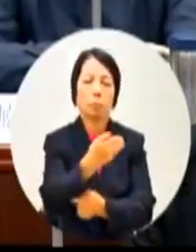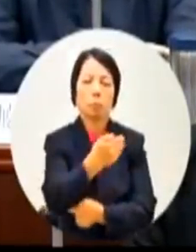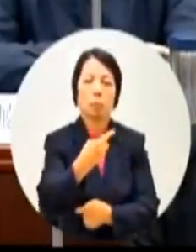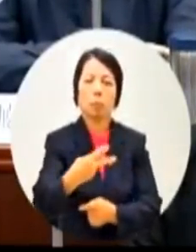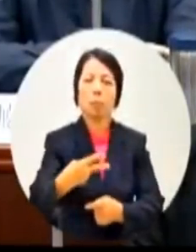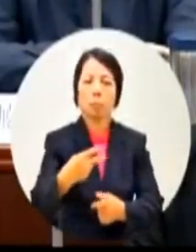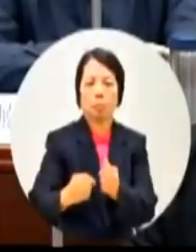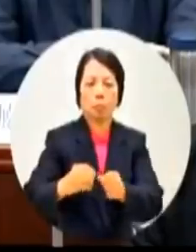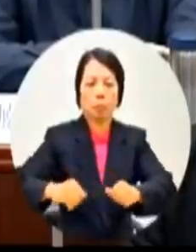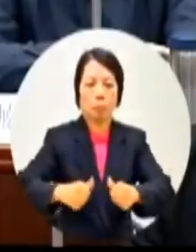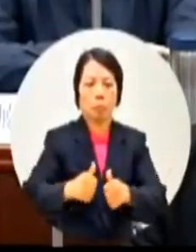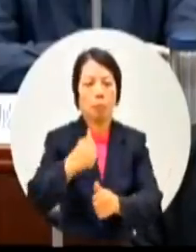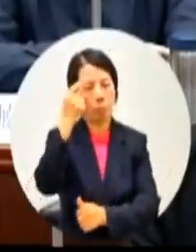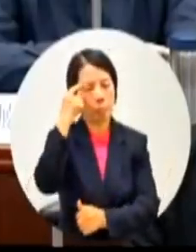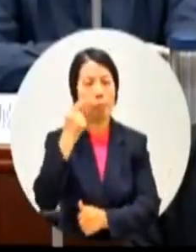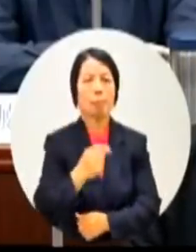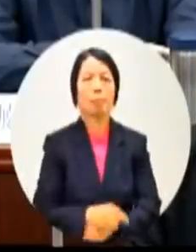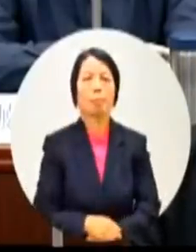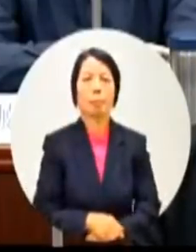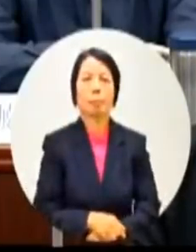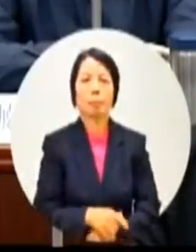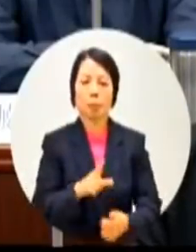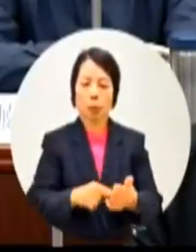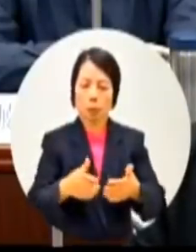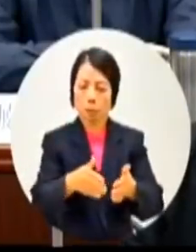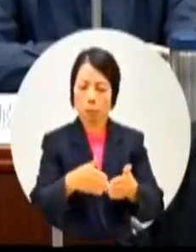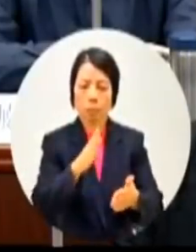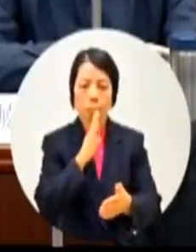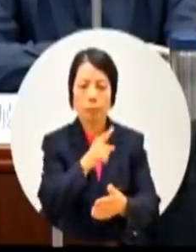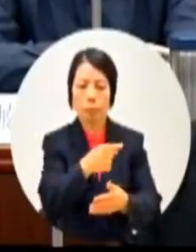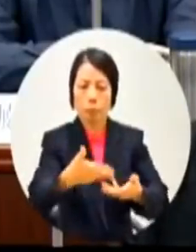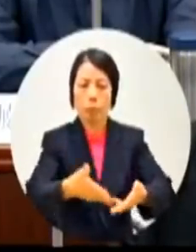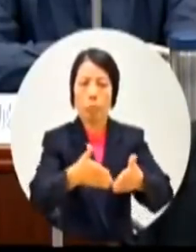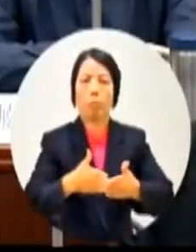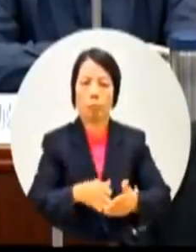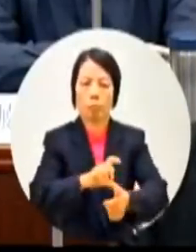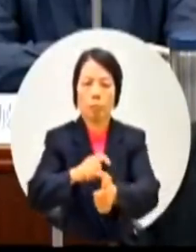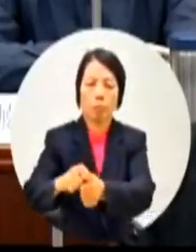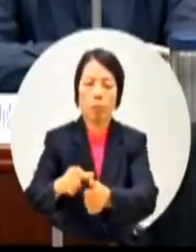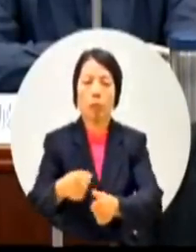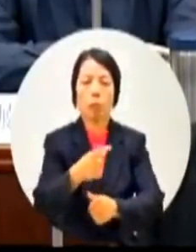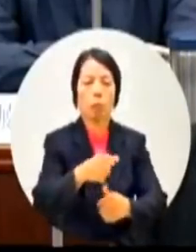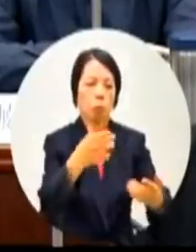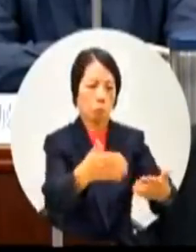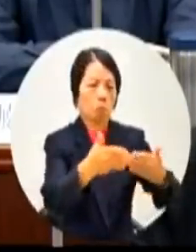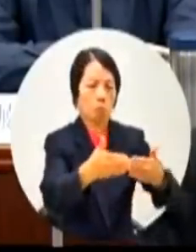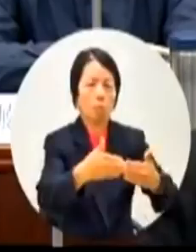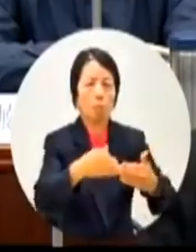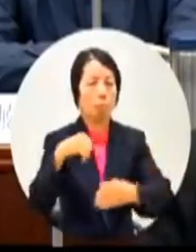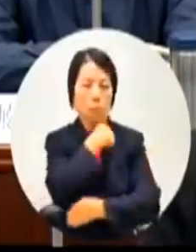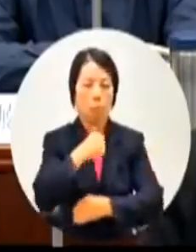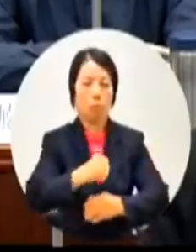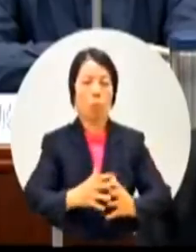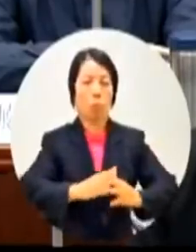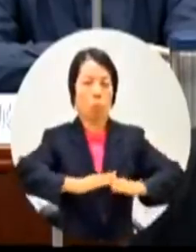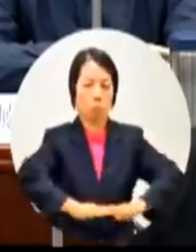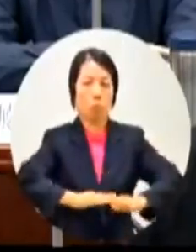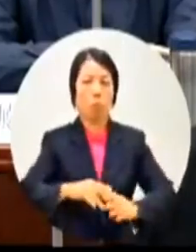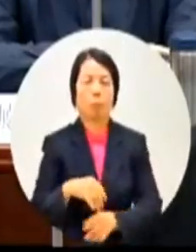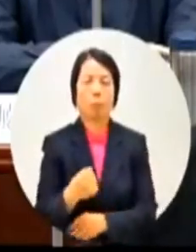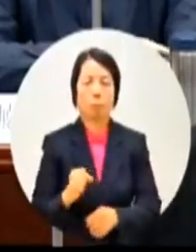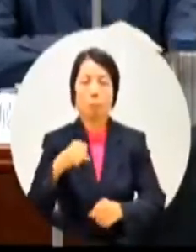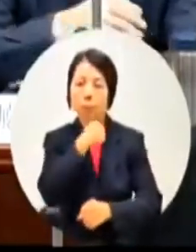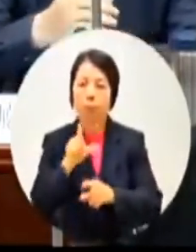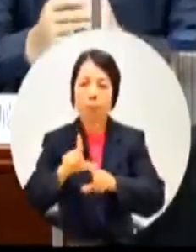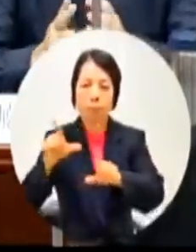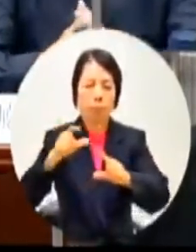一根定海神针，稳定了两岸发展的关系，稳定了台澎金马。所以现阶段，